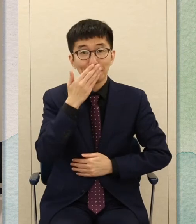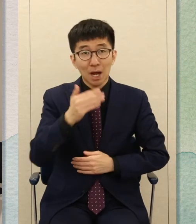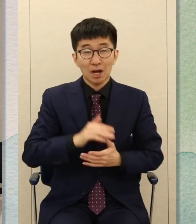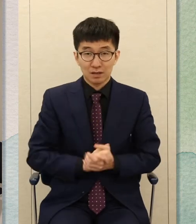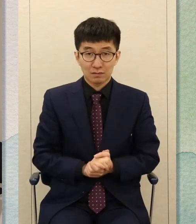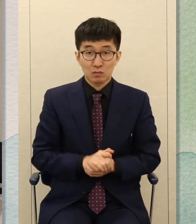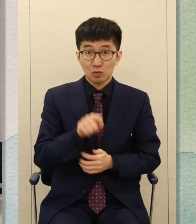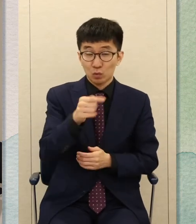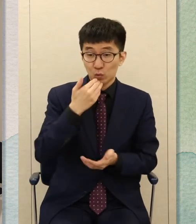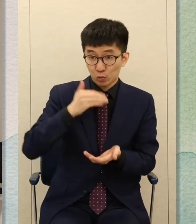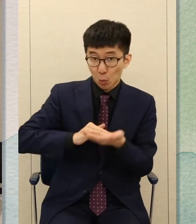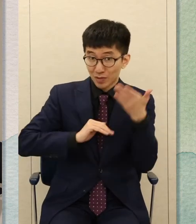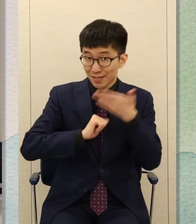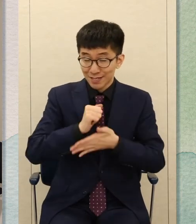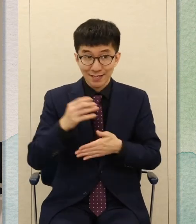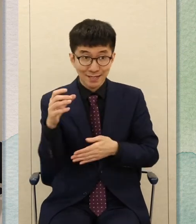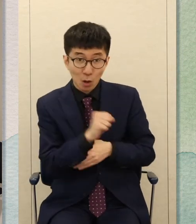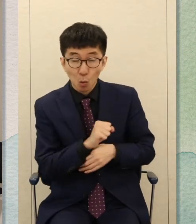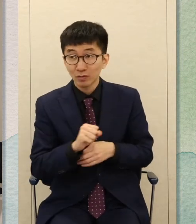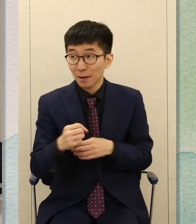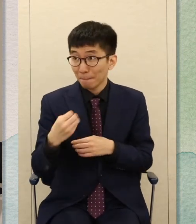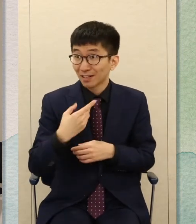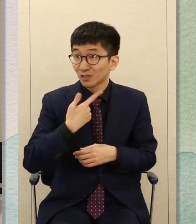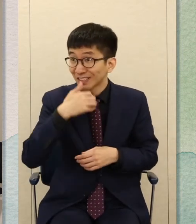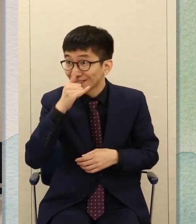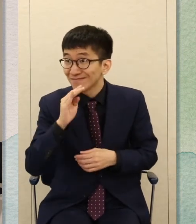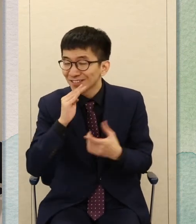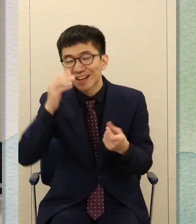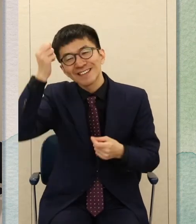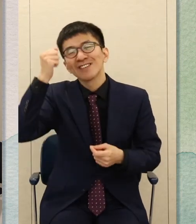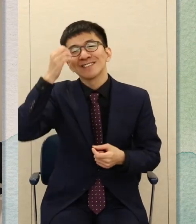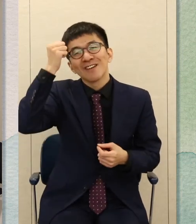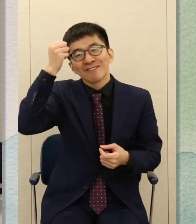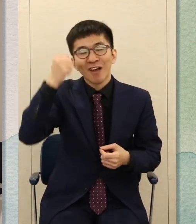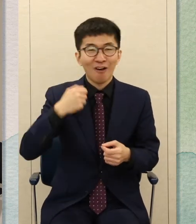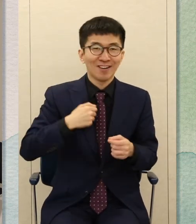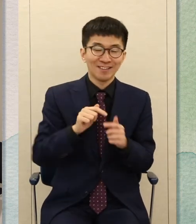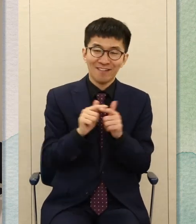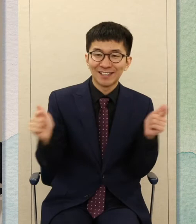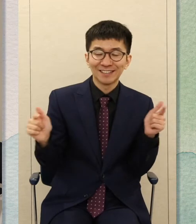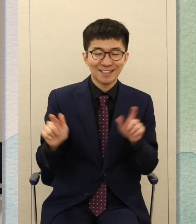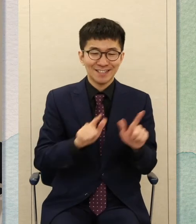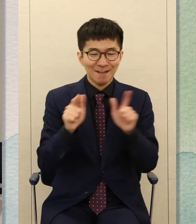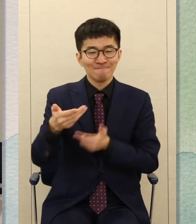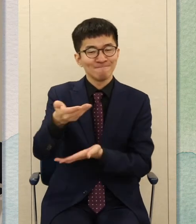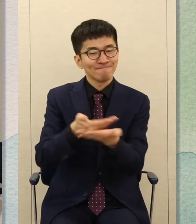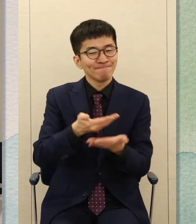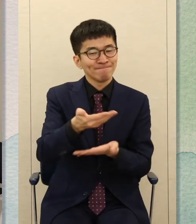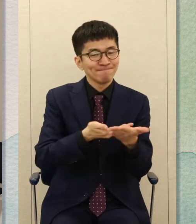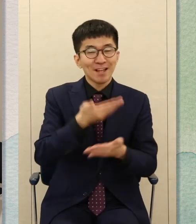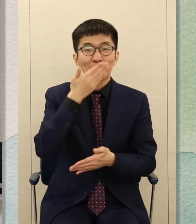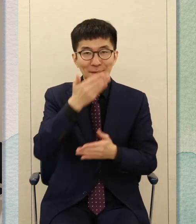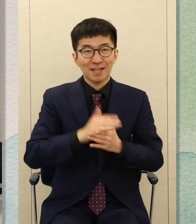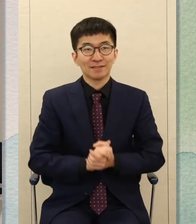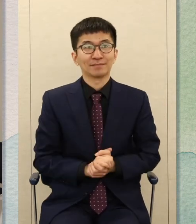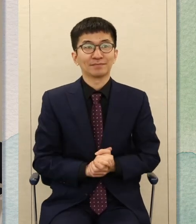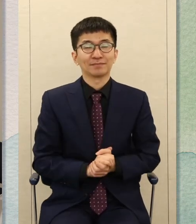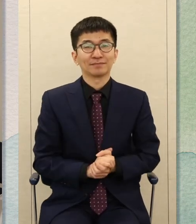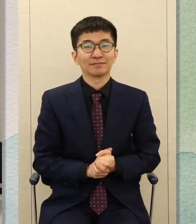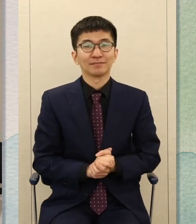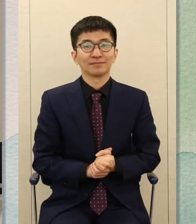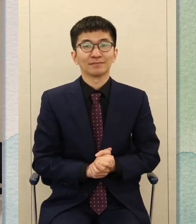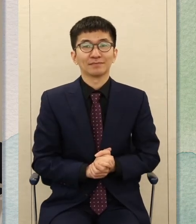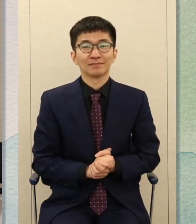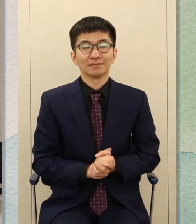네가 돌사진 보면서 이런 얘기 했었지. 그거 나 기억나. 이게 이제 삶을 정말 공유하는 거거든요. 그러니까 그래서